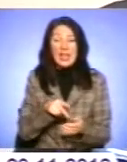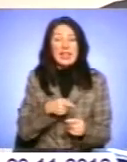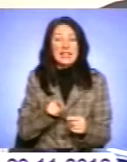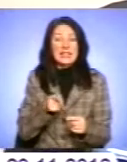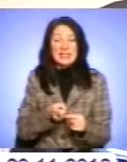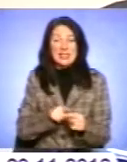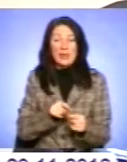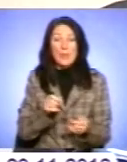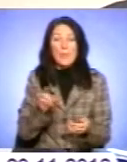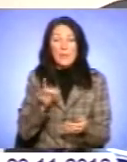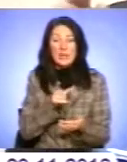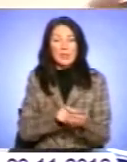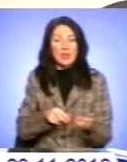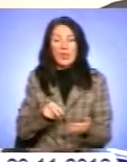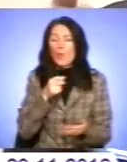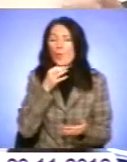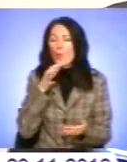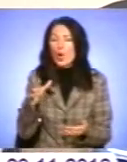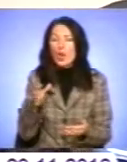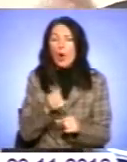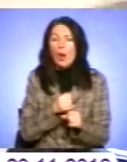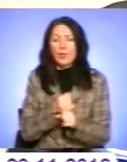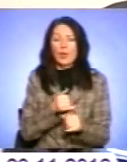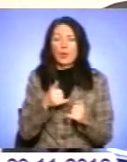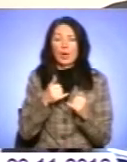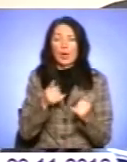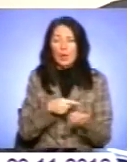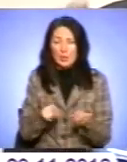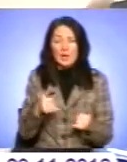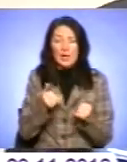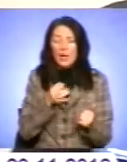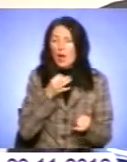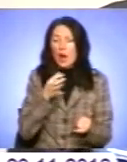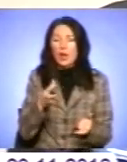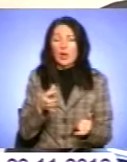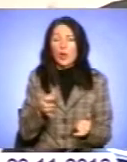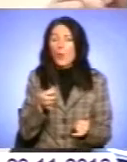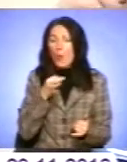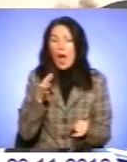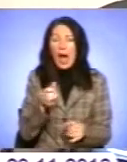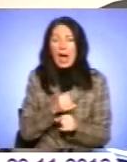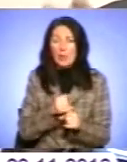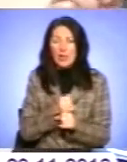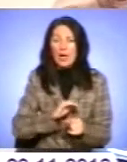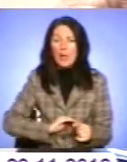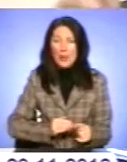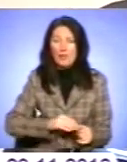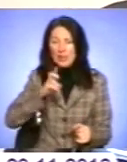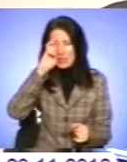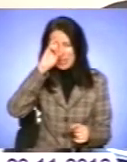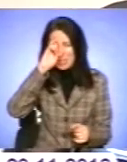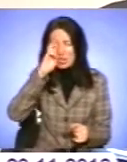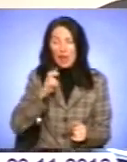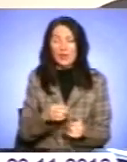хочу підкреслити для всіх, і для мас-медіа, і для жителів, і для нас. В будь-яку аптеку, приватну,